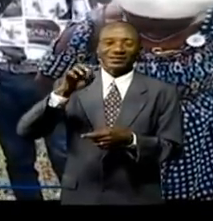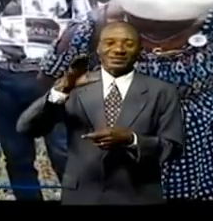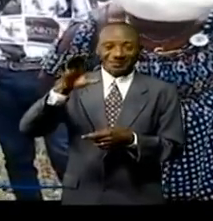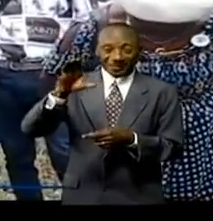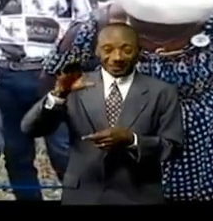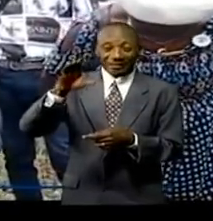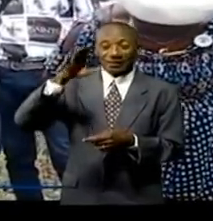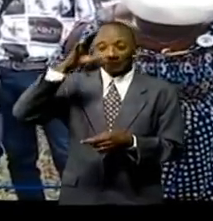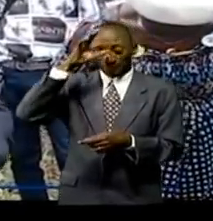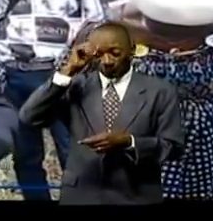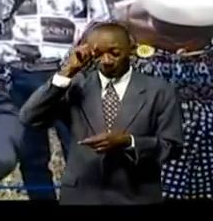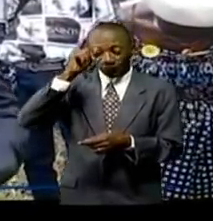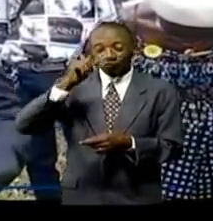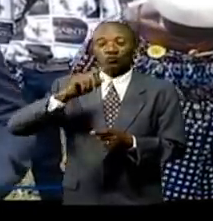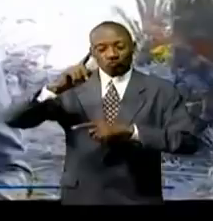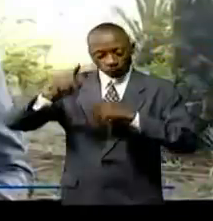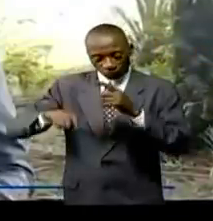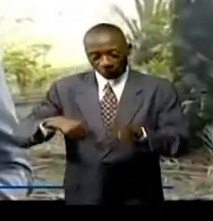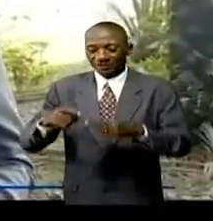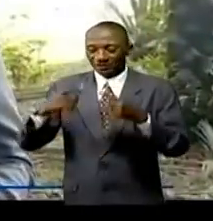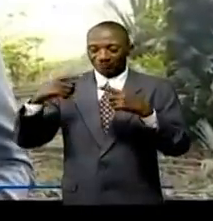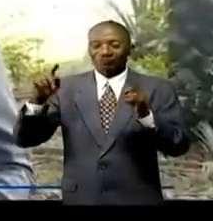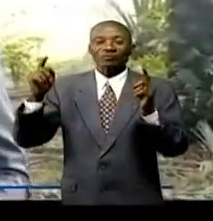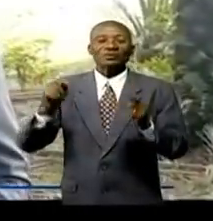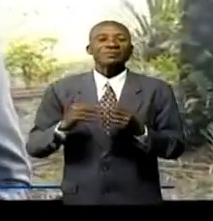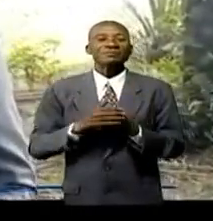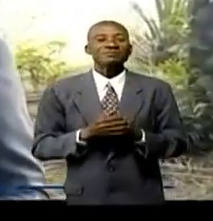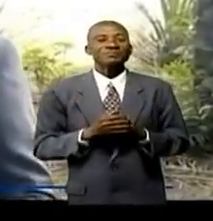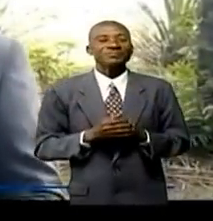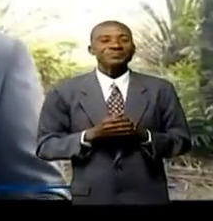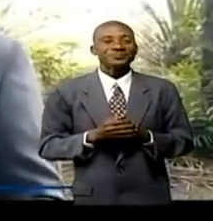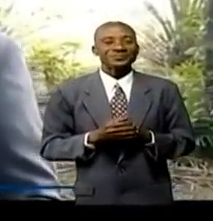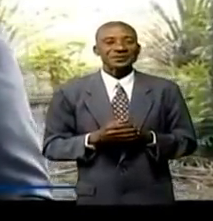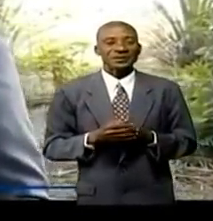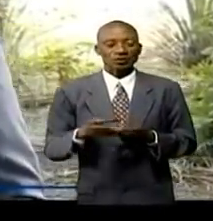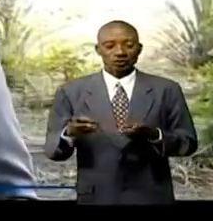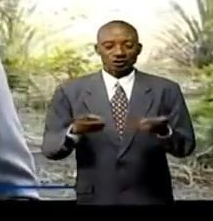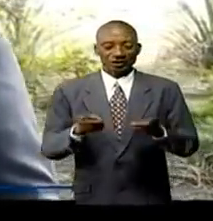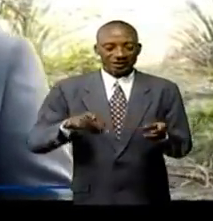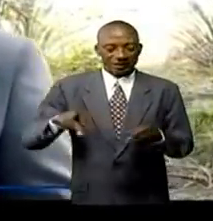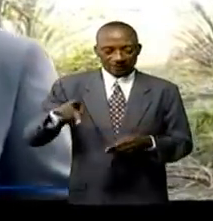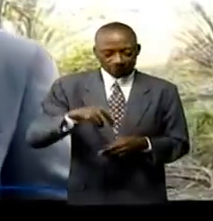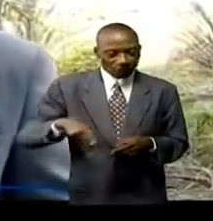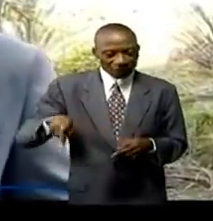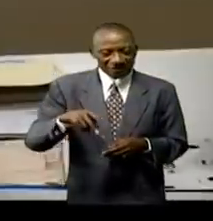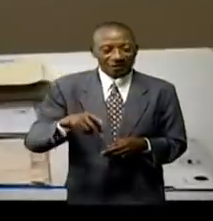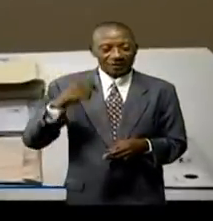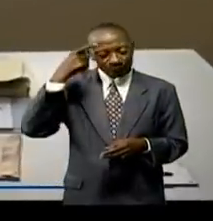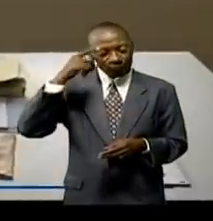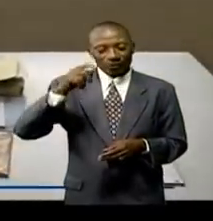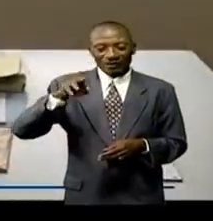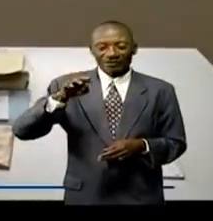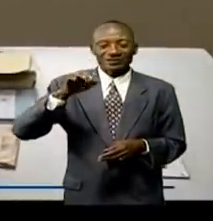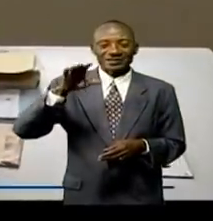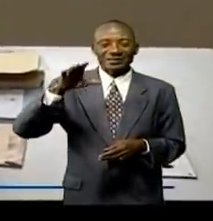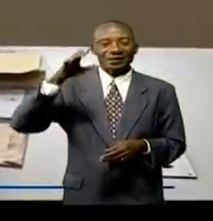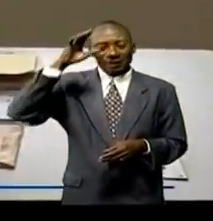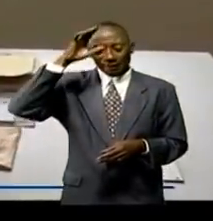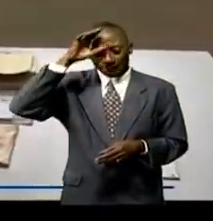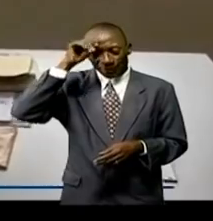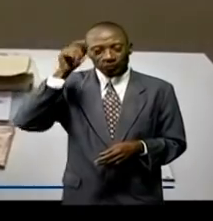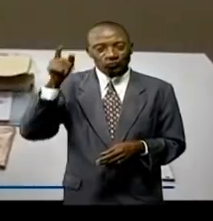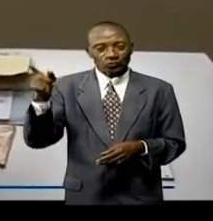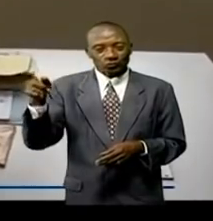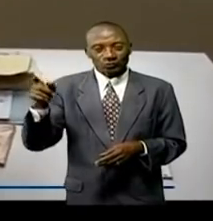bataille. Nous allons nous battre pour ça. Satisfait du directeur provincial, M. Gabriel Bolombi, qui pense